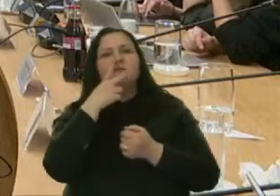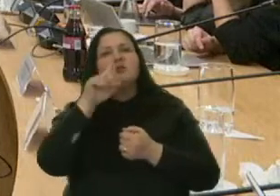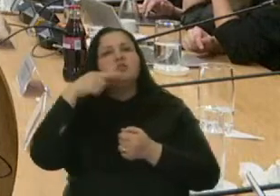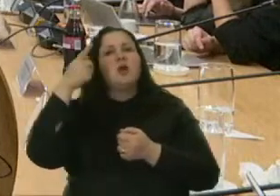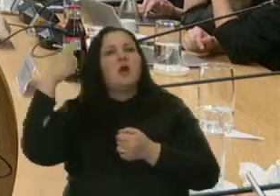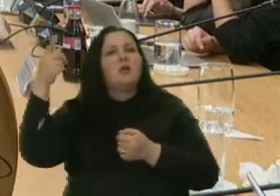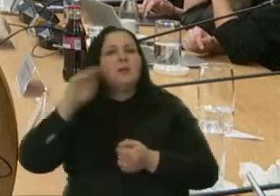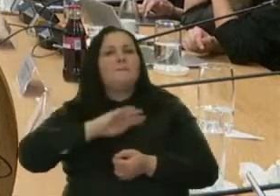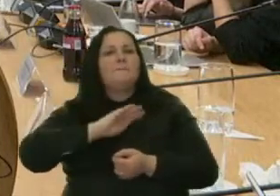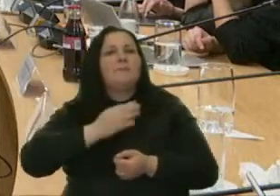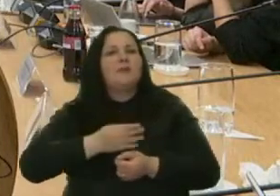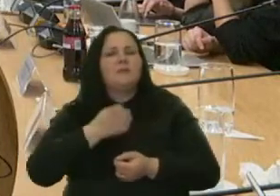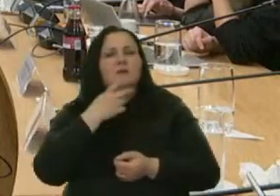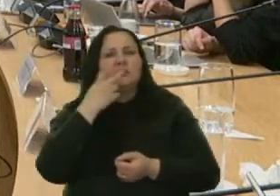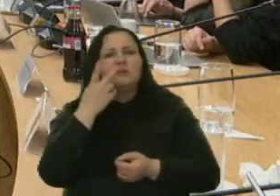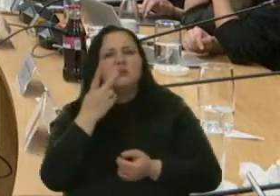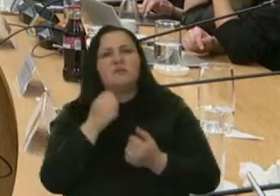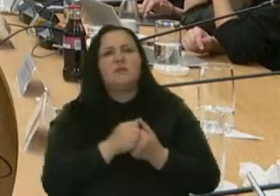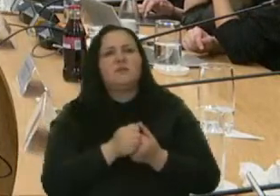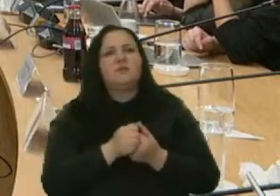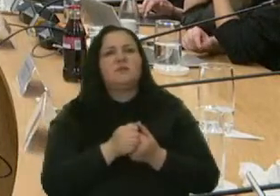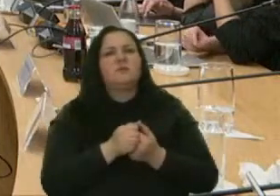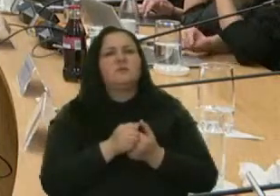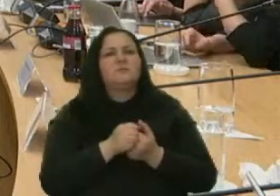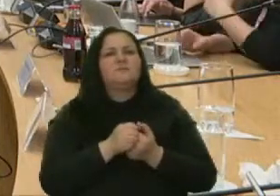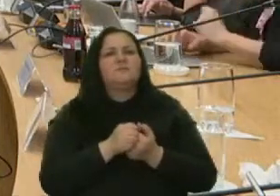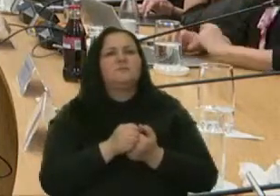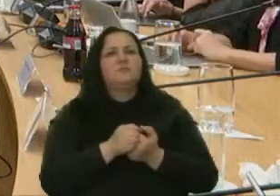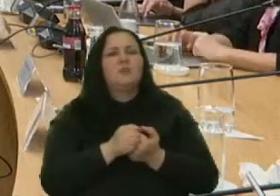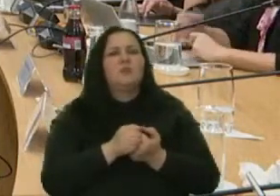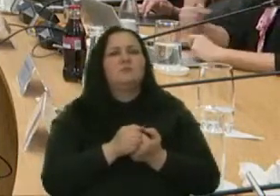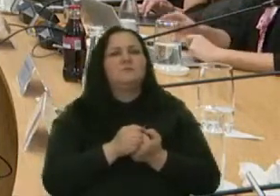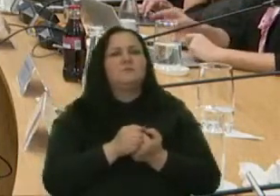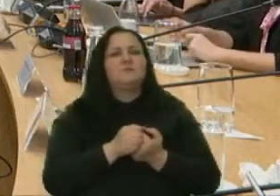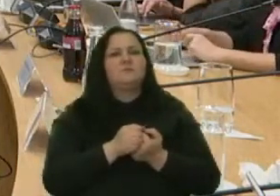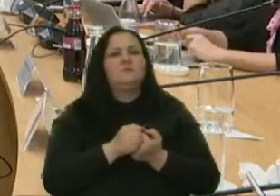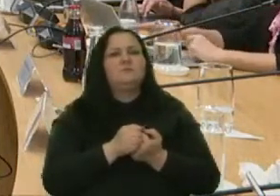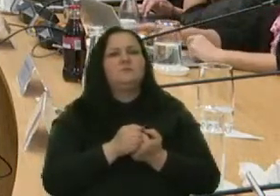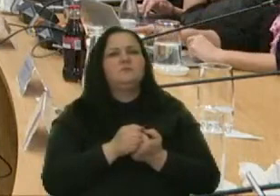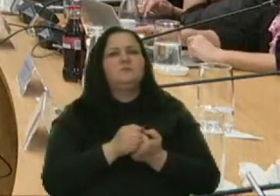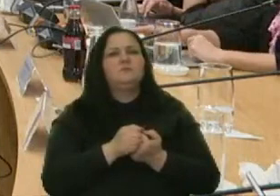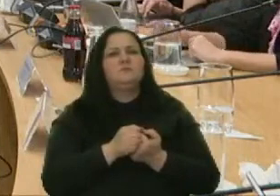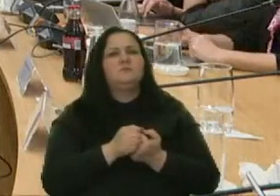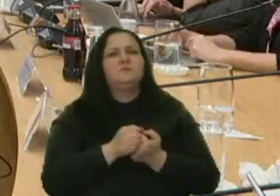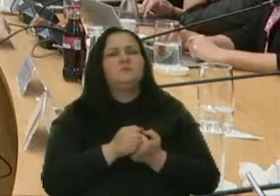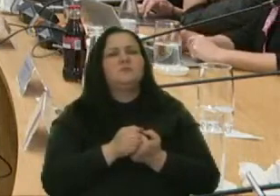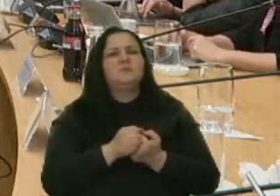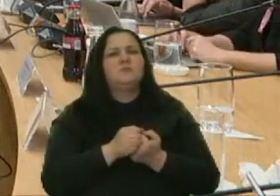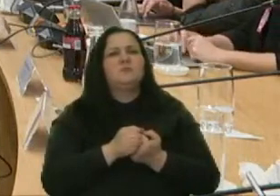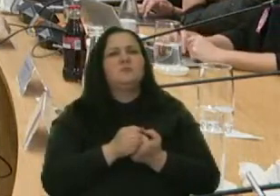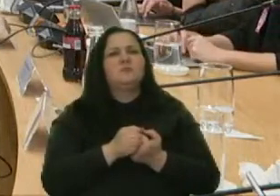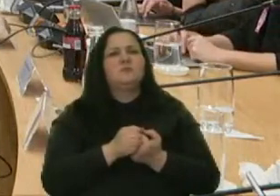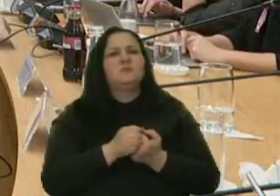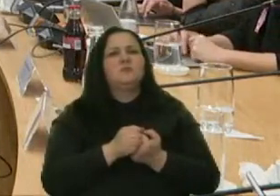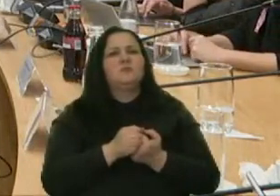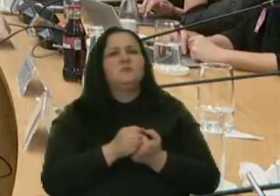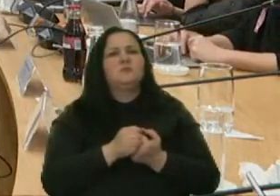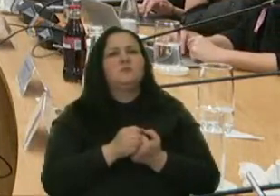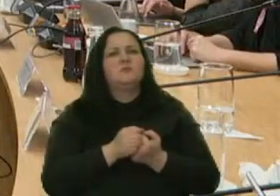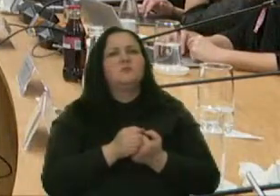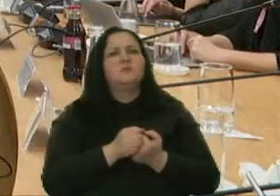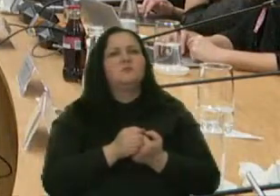cum n am fostat la nivelul aerului despre acest subiect încă nu știu dacă mai sunt și alte primării în situația asta nu știu